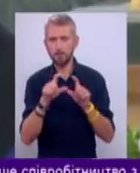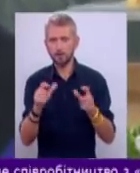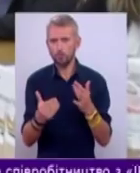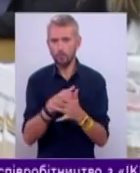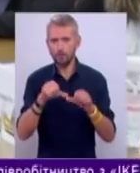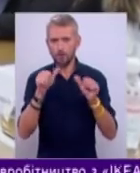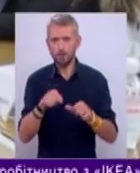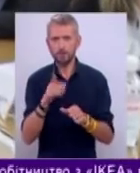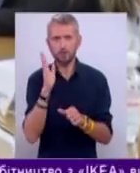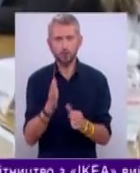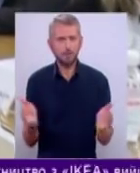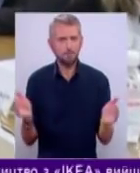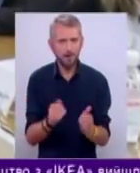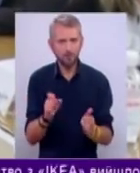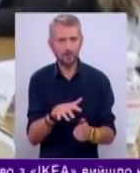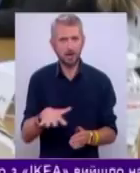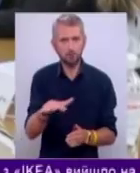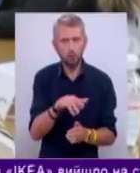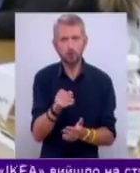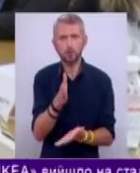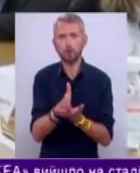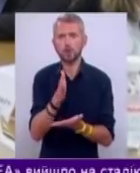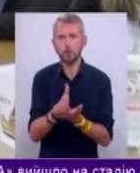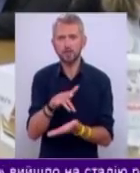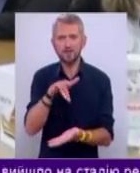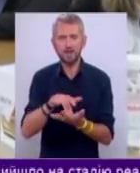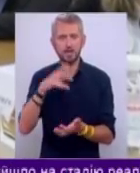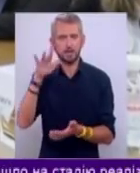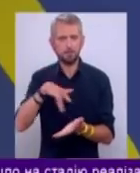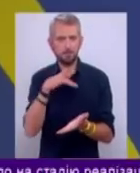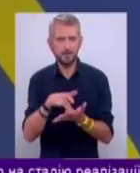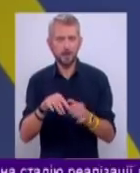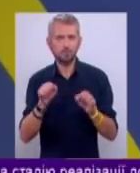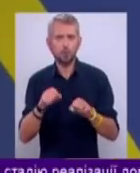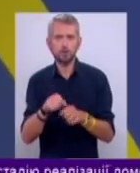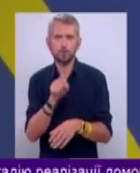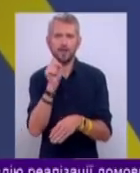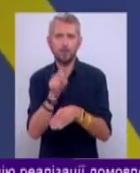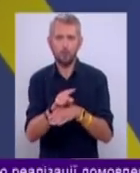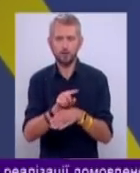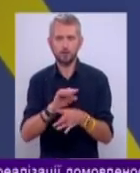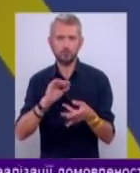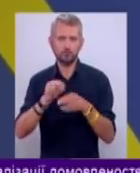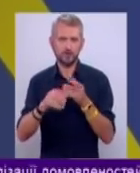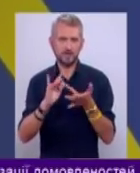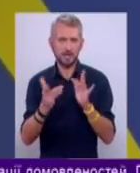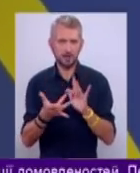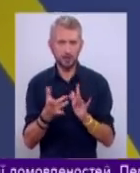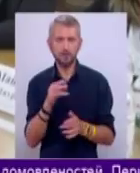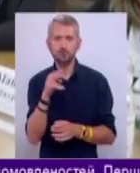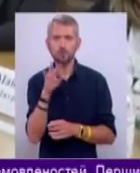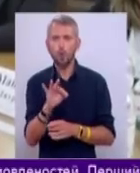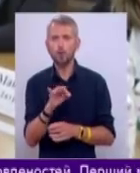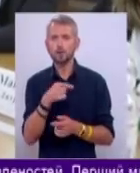форматі. Він буде менший за площею і розташований в центрі міста із можливістю замовлення товарів онлайн. Віталій